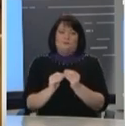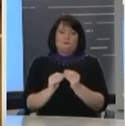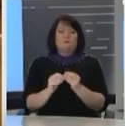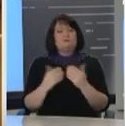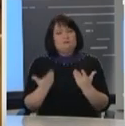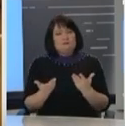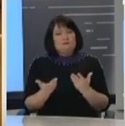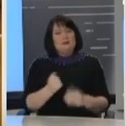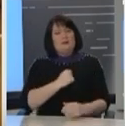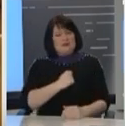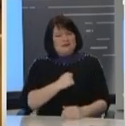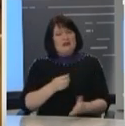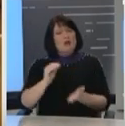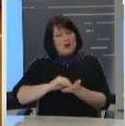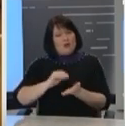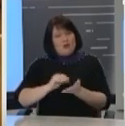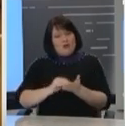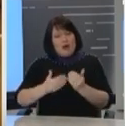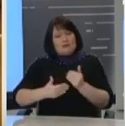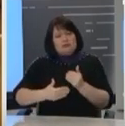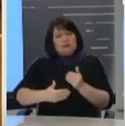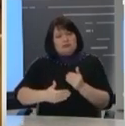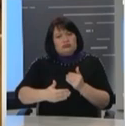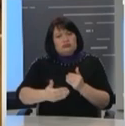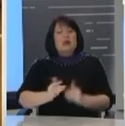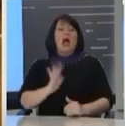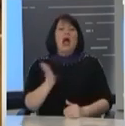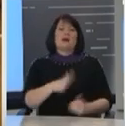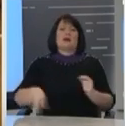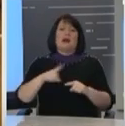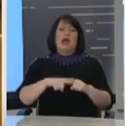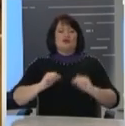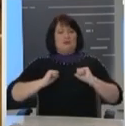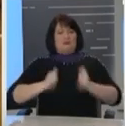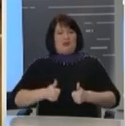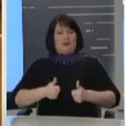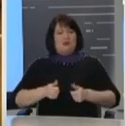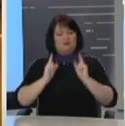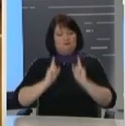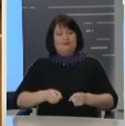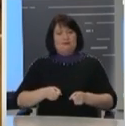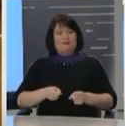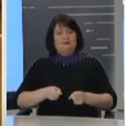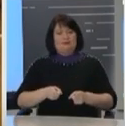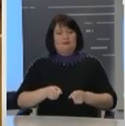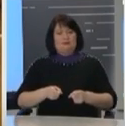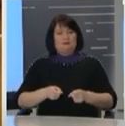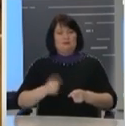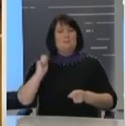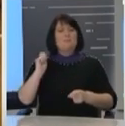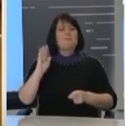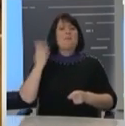Και θα διαρκούσε, πιστεύω, πολύ περισσότερο αν ο ελληνικός λαός δεν είχε κάνει τη θαραλέα επιλογή να στείλει τα κόμματα